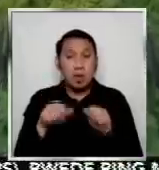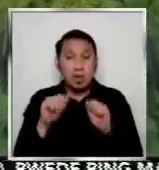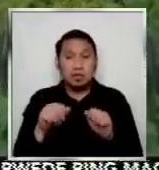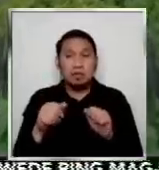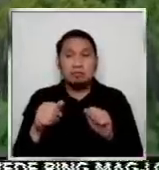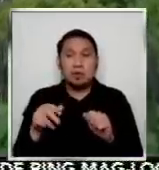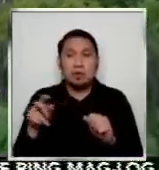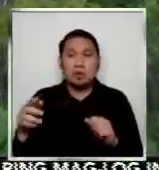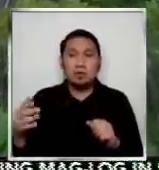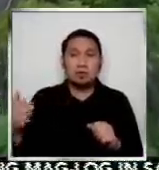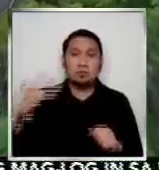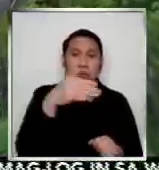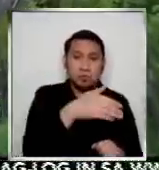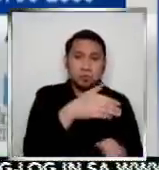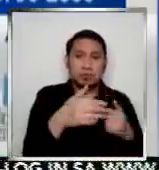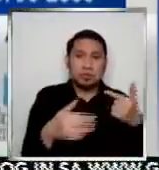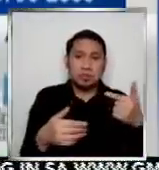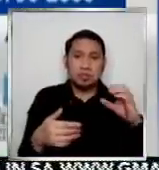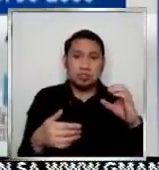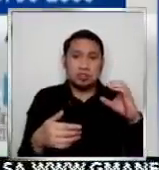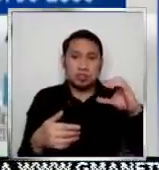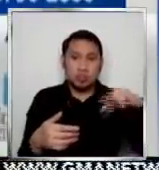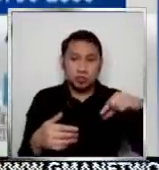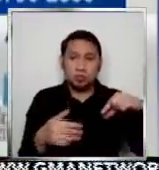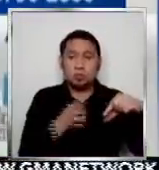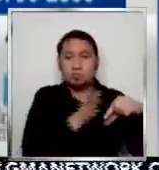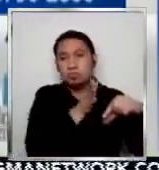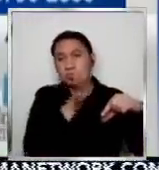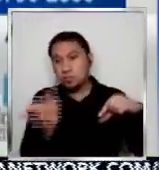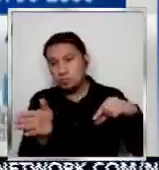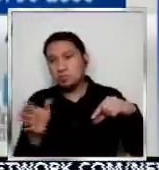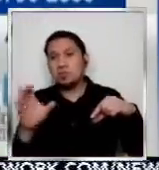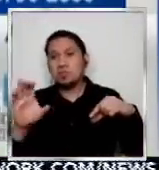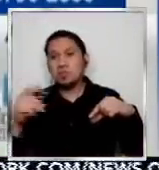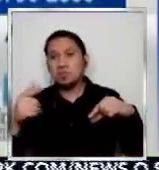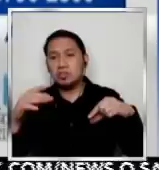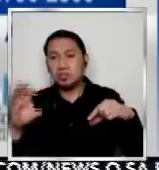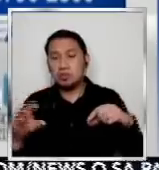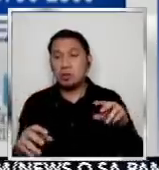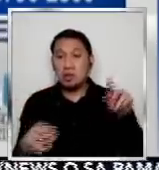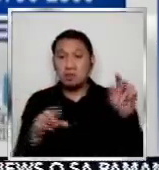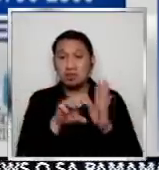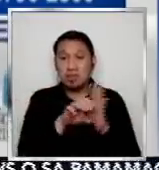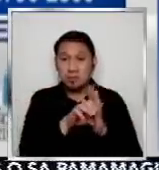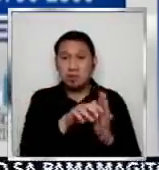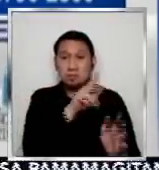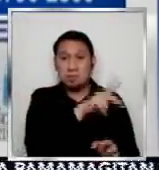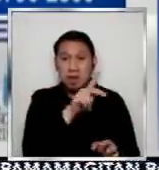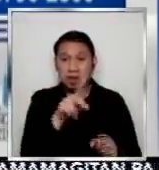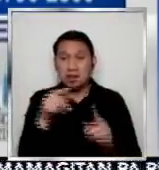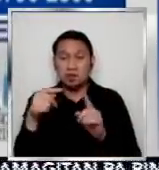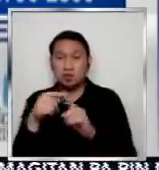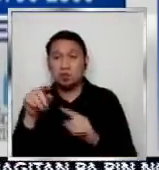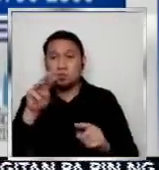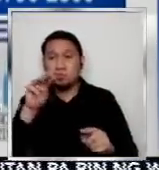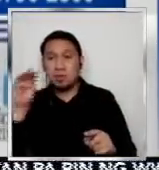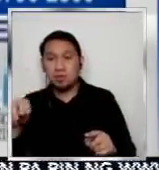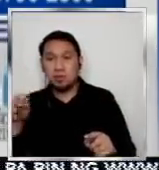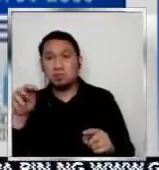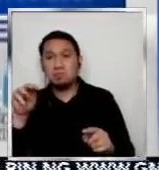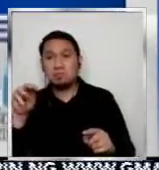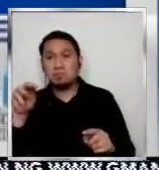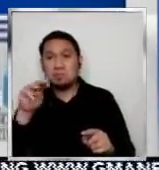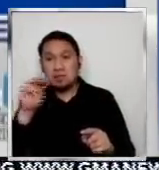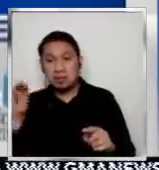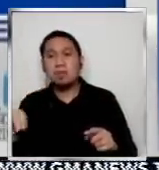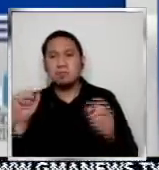papunta sa isa pang GCQ area. Bus biyahing Pampanga to Metro Manila, pwede na ho ba? GCQ to GCQ po, no? Pero yun